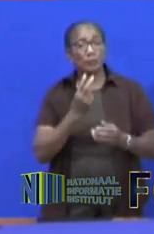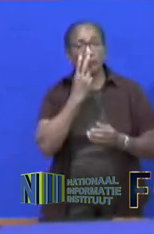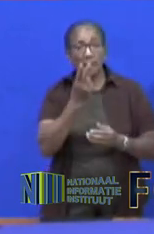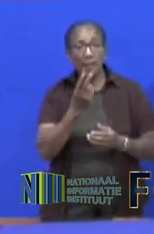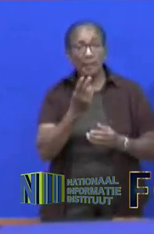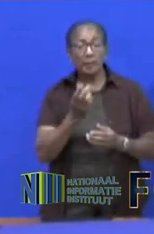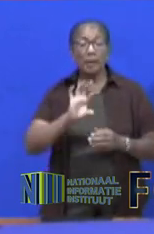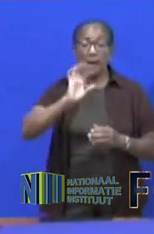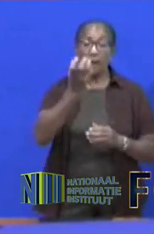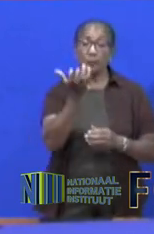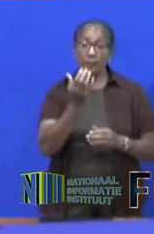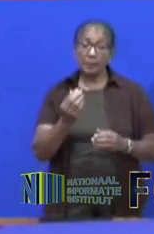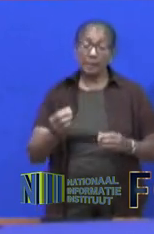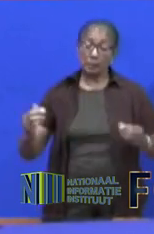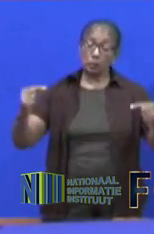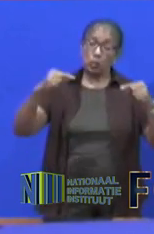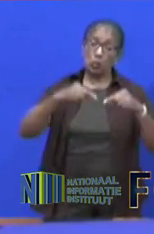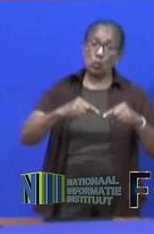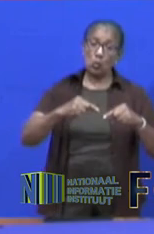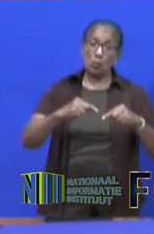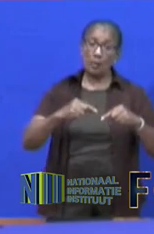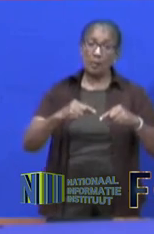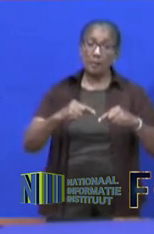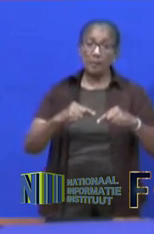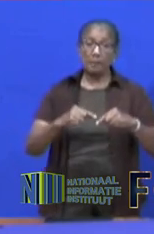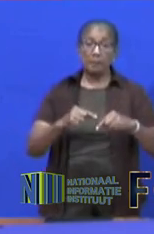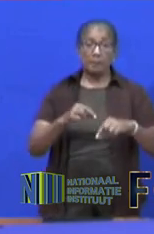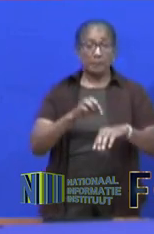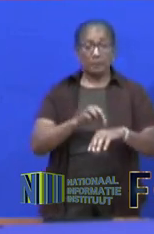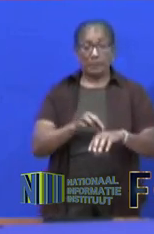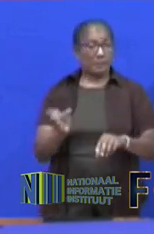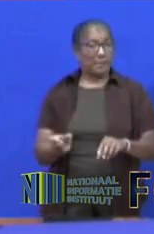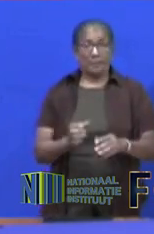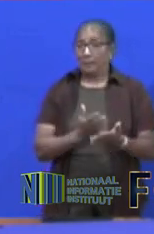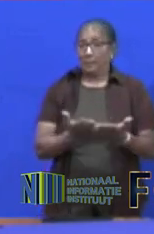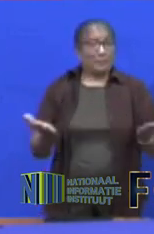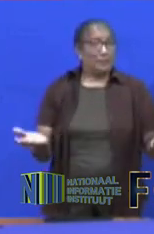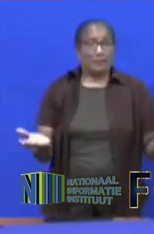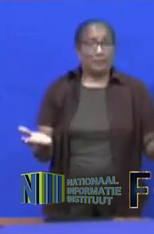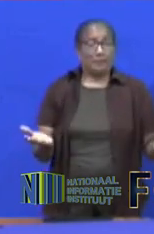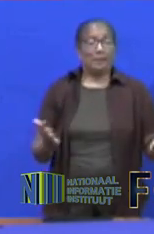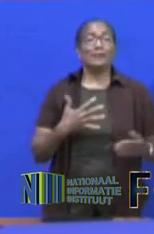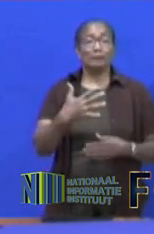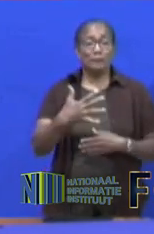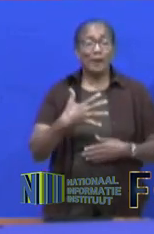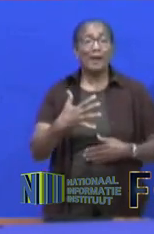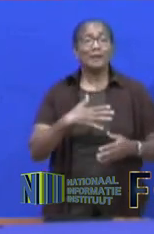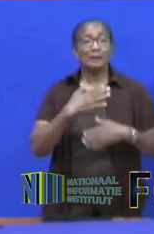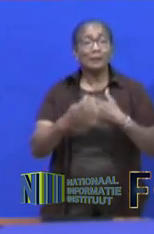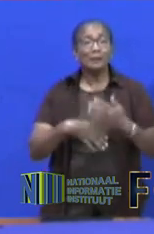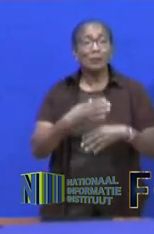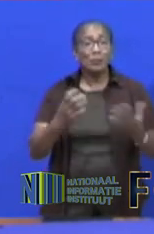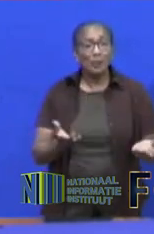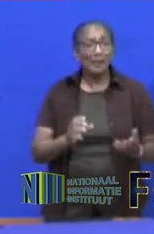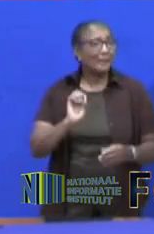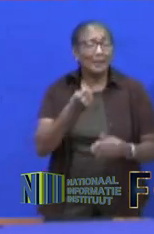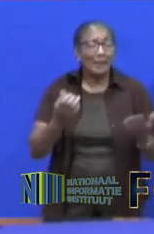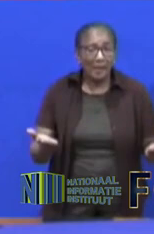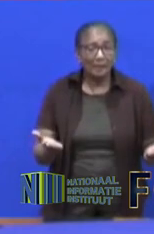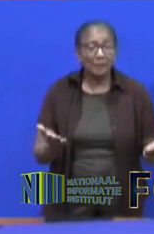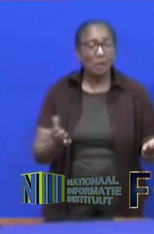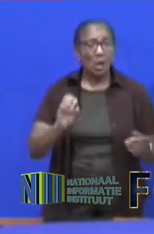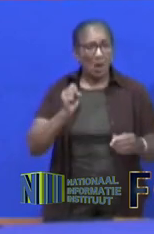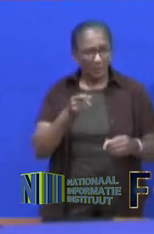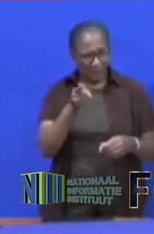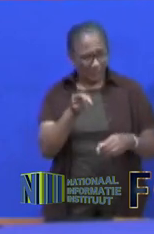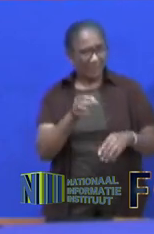aankomst van onze ambulance dat de patiënt niet ter plekke is. Dit is vaker gebeurd en dat is best wel een kwalijke zaak, omdat